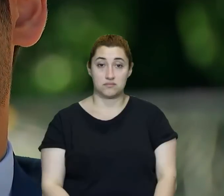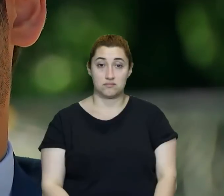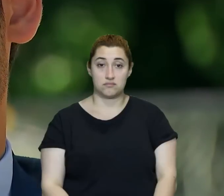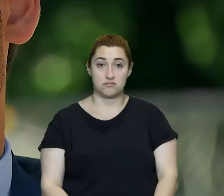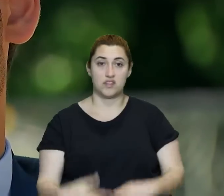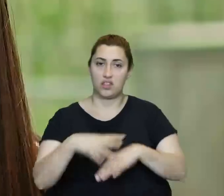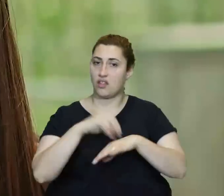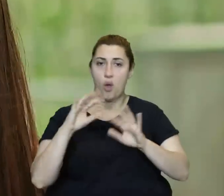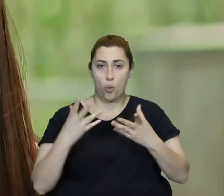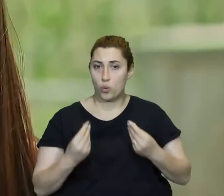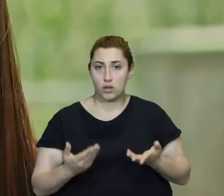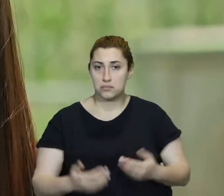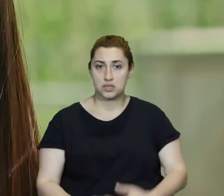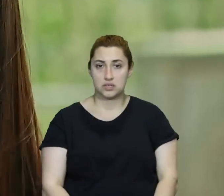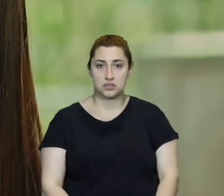Yani dağ olabilir.